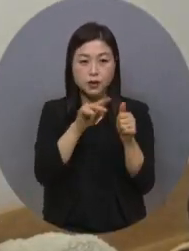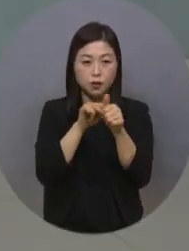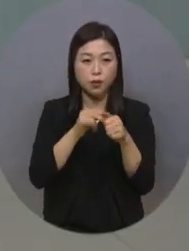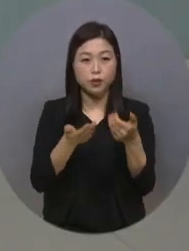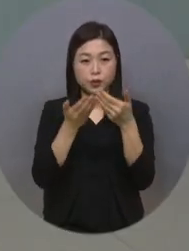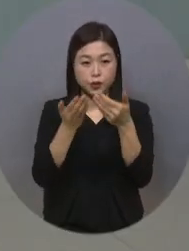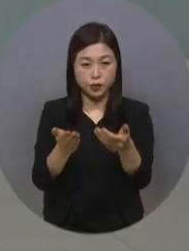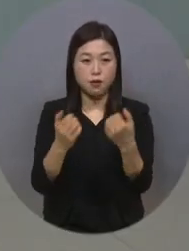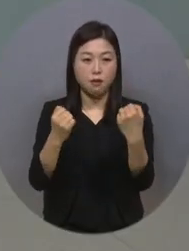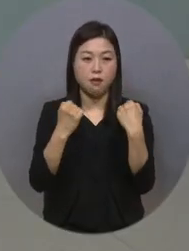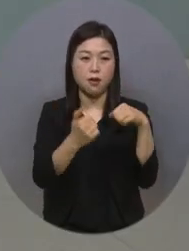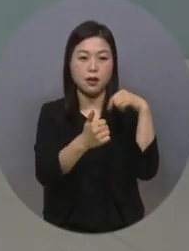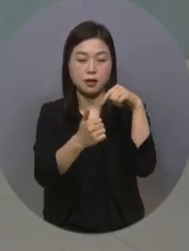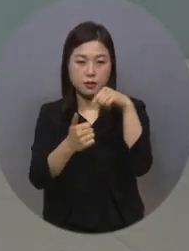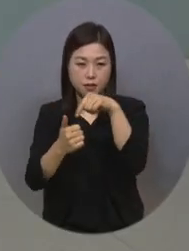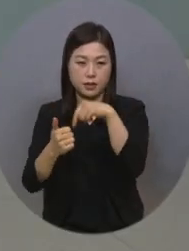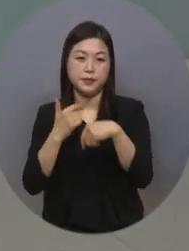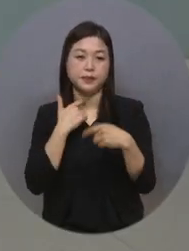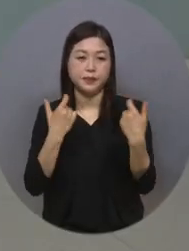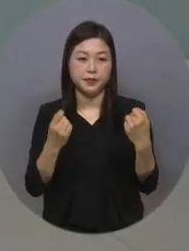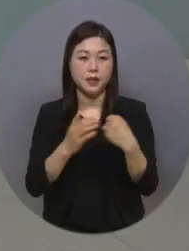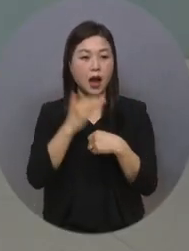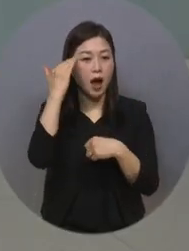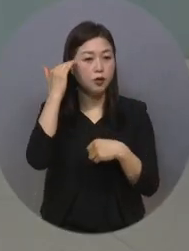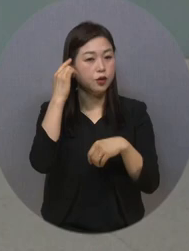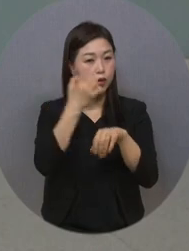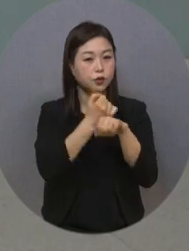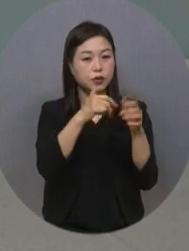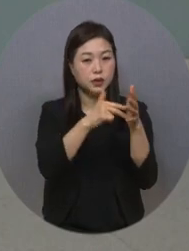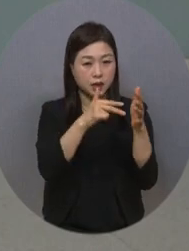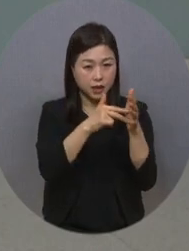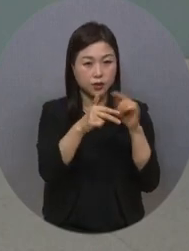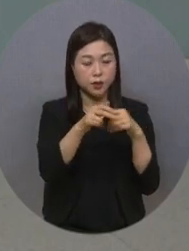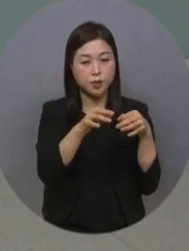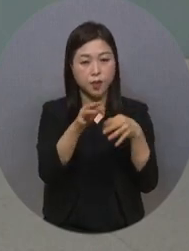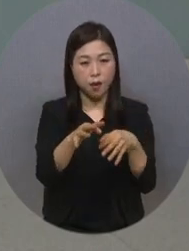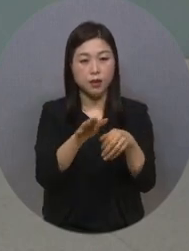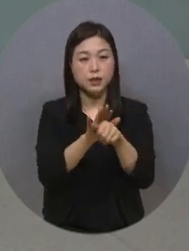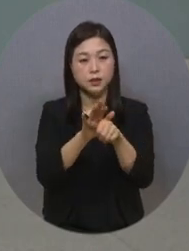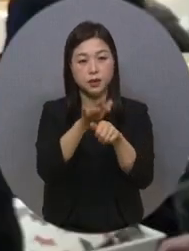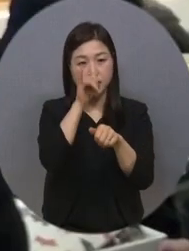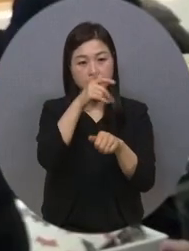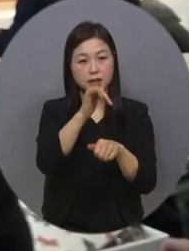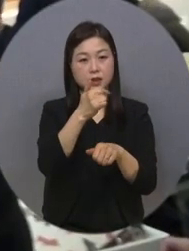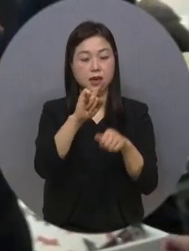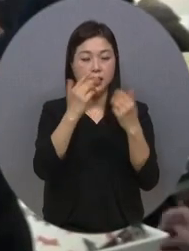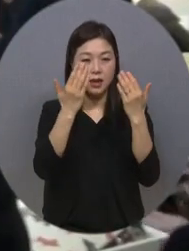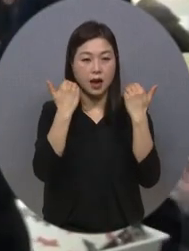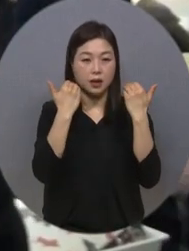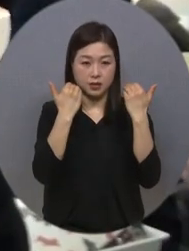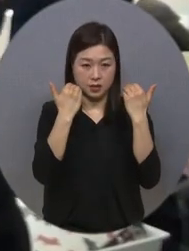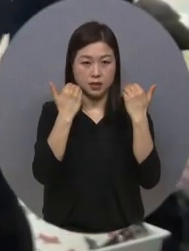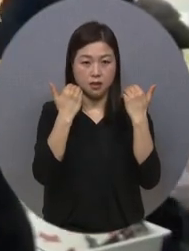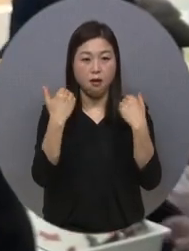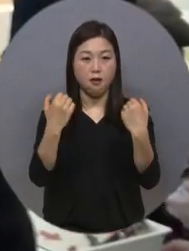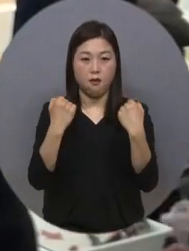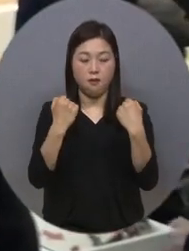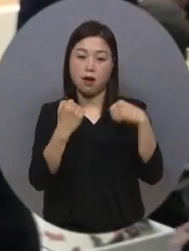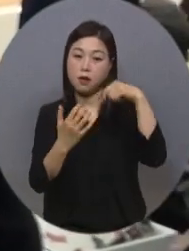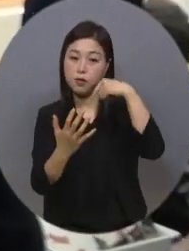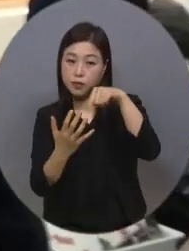보였습니다. 한국연구재단 연구기금으로 진행되는 신한대학의 건강교실은 앞으로 3년간